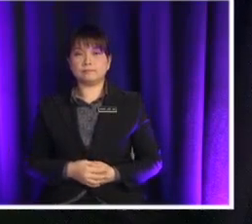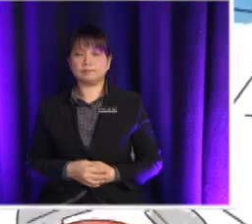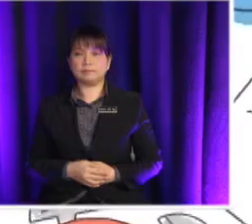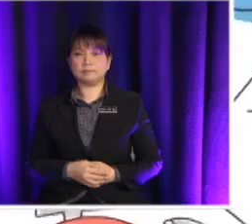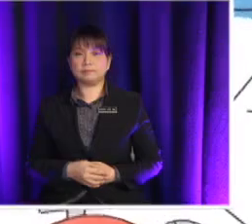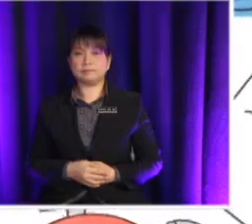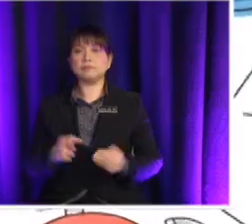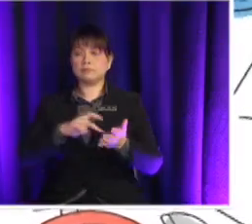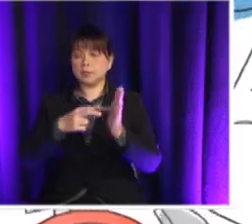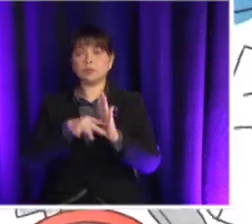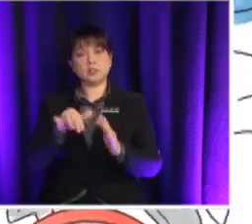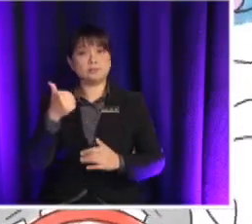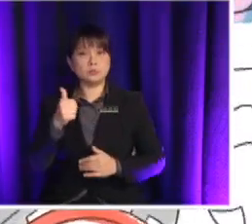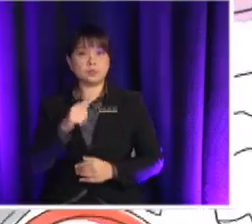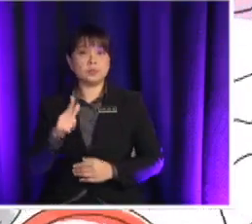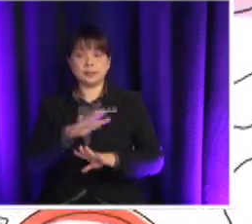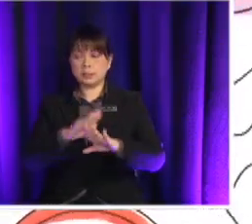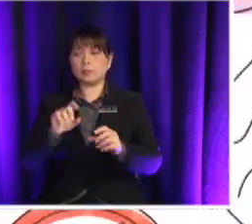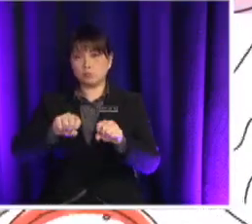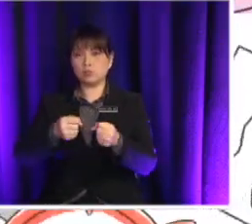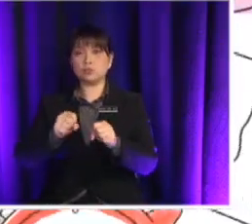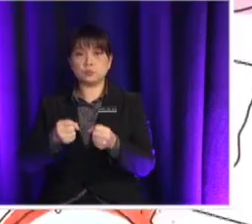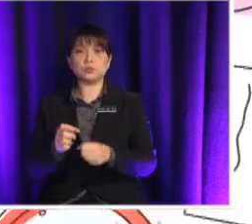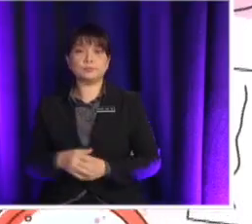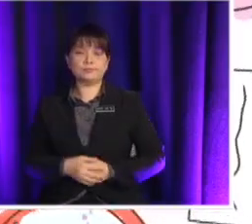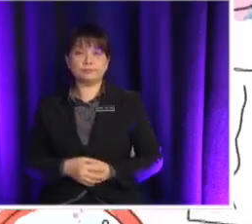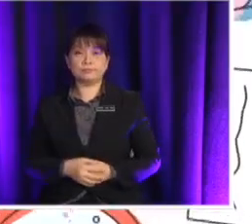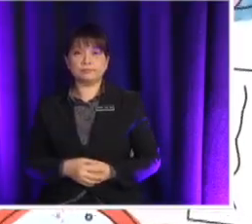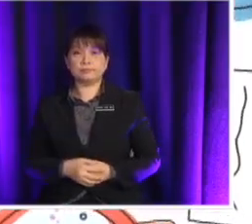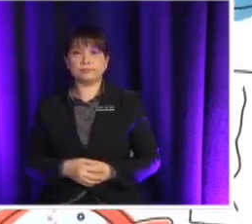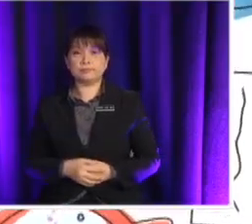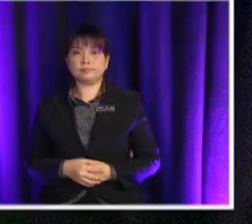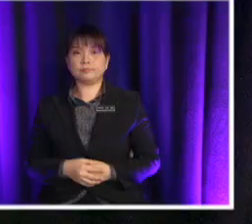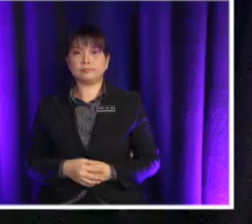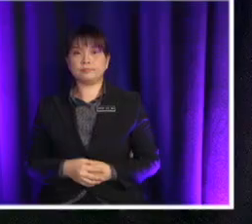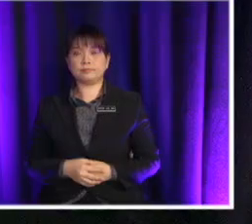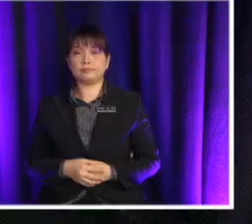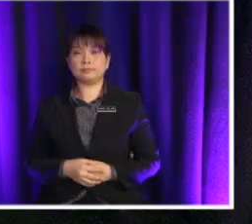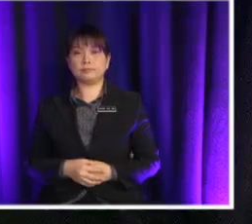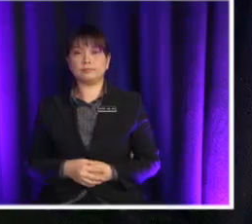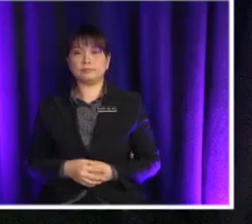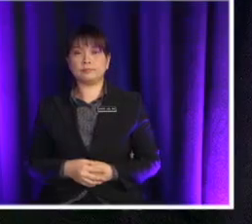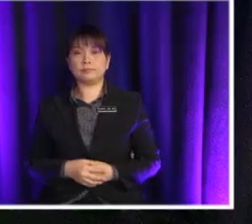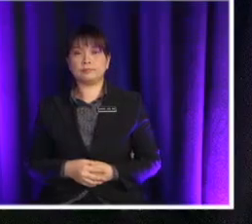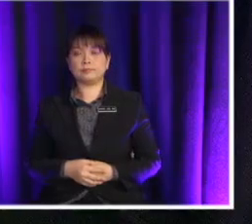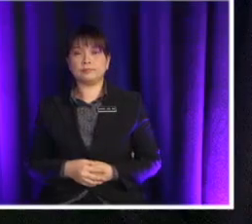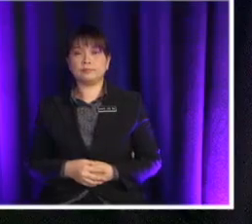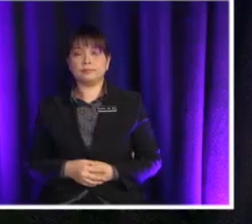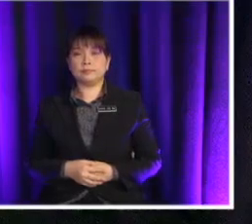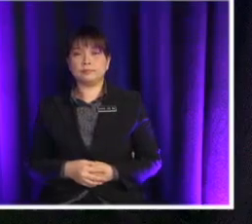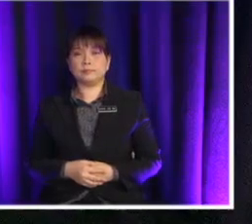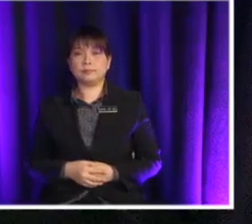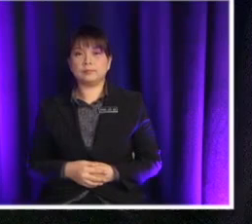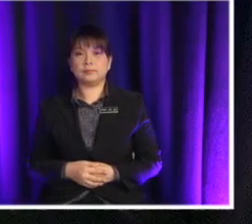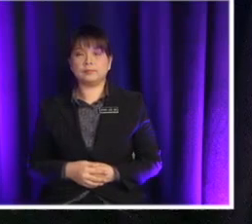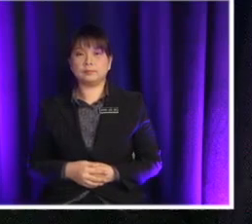dia baguslah. Bagus. Okey, dia tidak putus. Okey, dia tak terbuka. Boleh saya buat pula, cikgu? Okey, silakan. Okey. Nah, Tadi maknanya kita kena